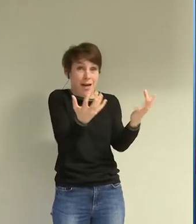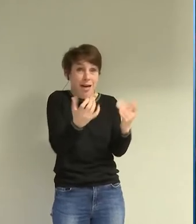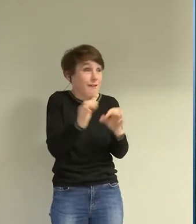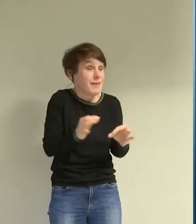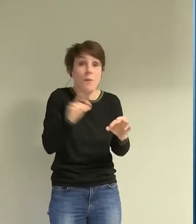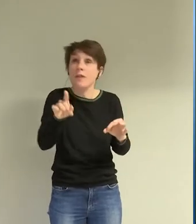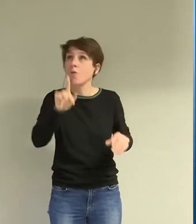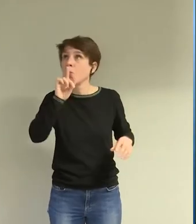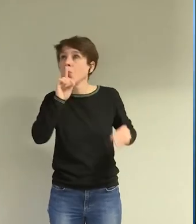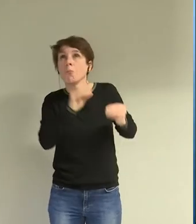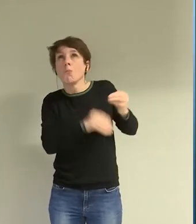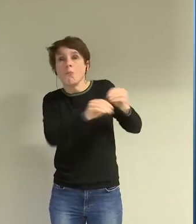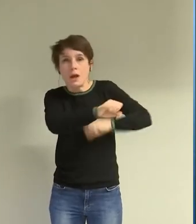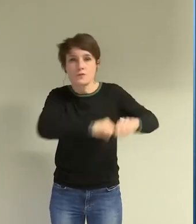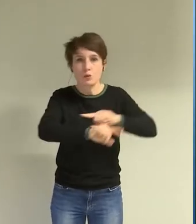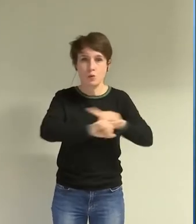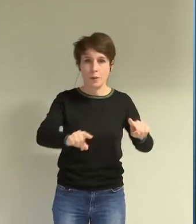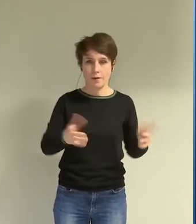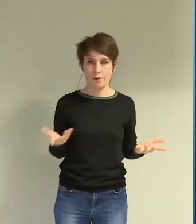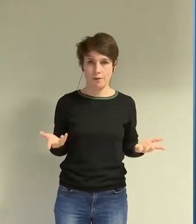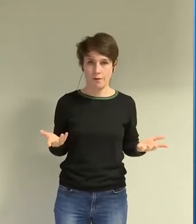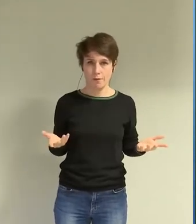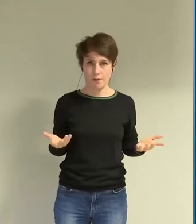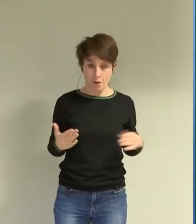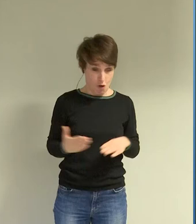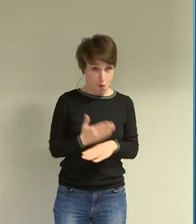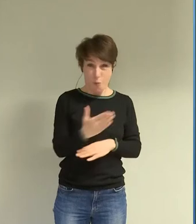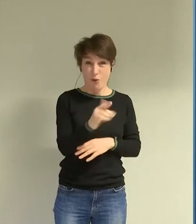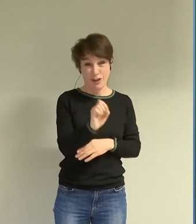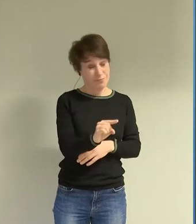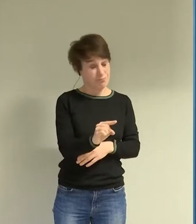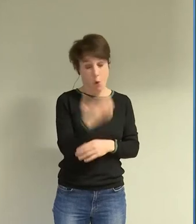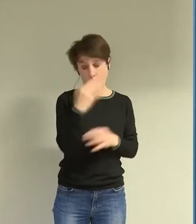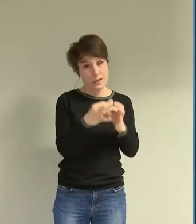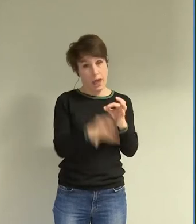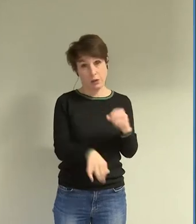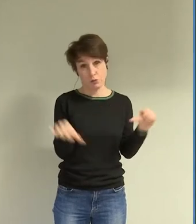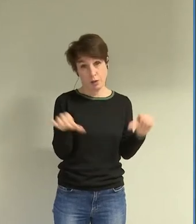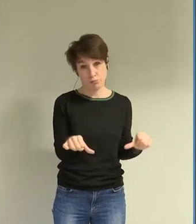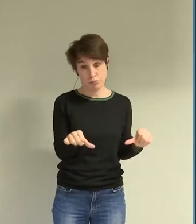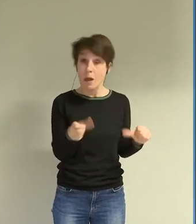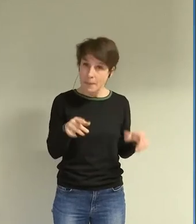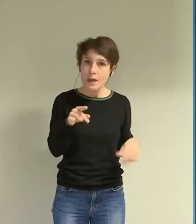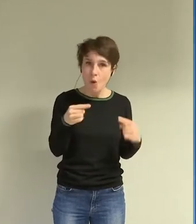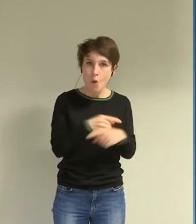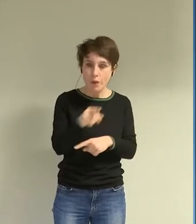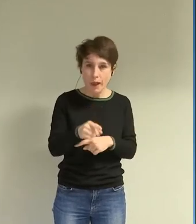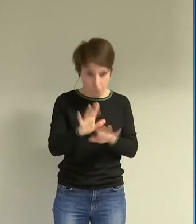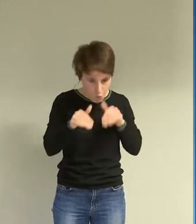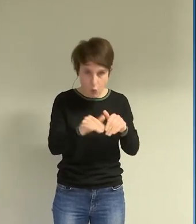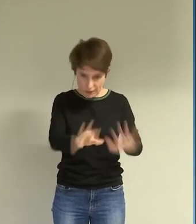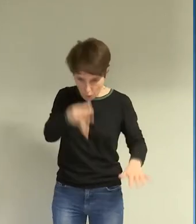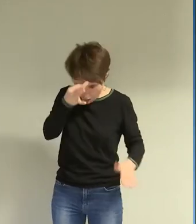le résultat de ce projet déjà prévisibles et pourtant vous accélérez en allons dans le mur